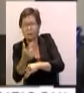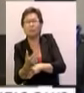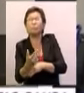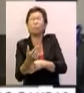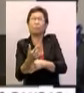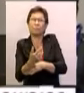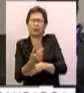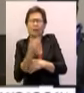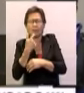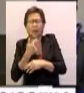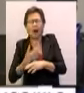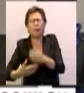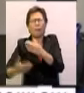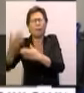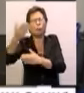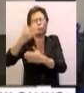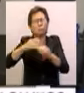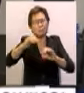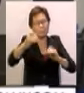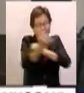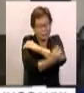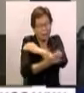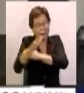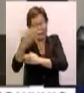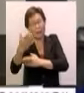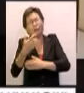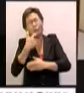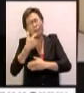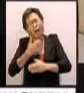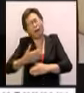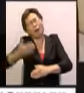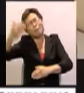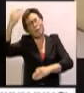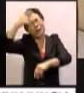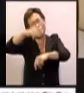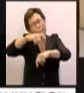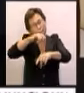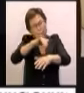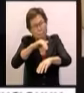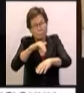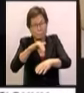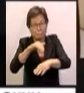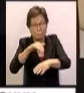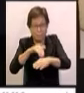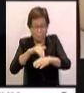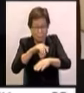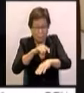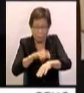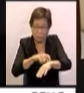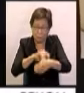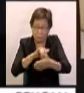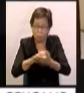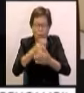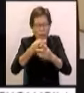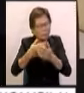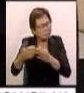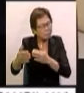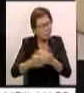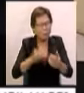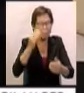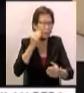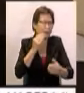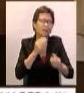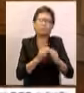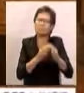bertapak lama dan mendominasi industri otomotif ini pada ketika itu, namun Tun Dr. Mahathir kekal fokus dan